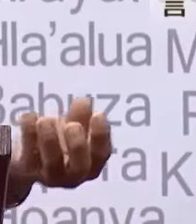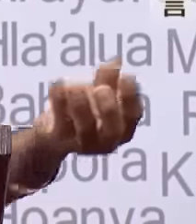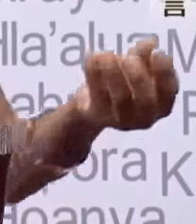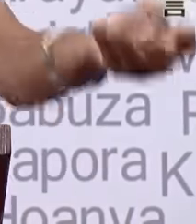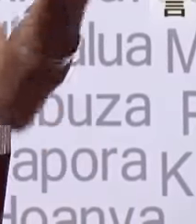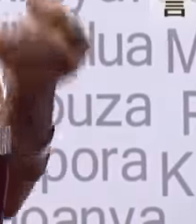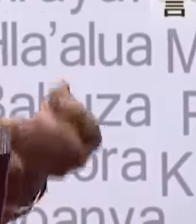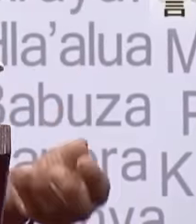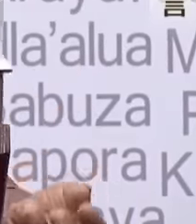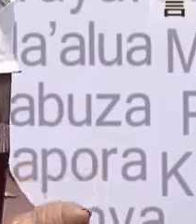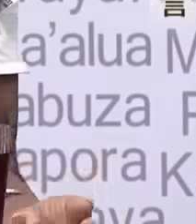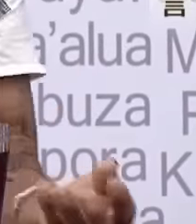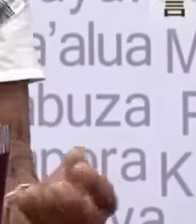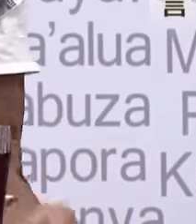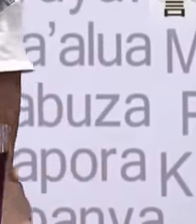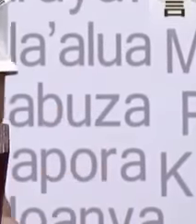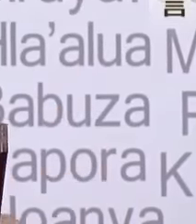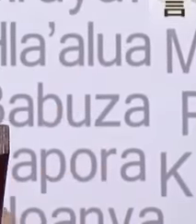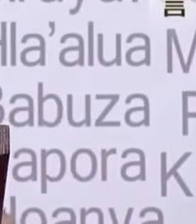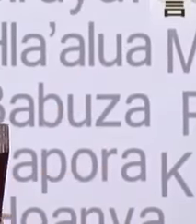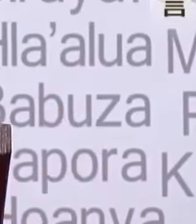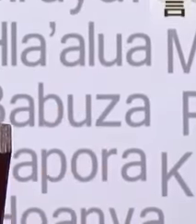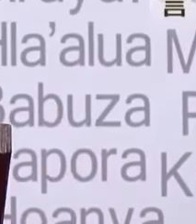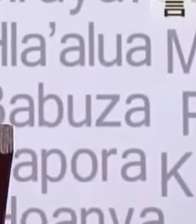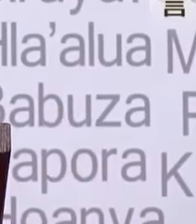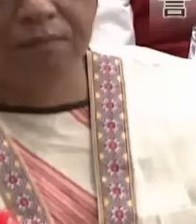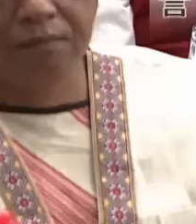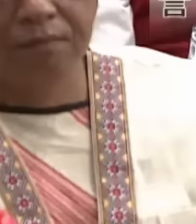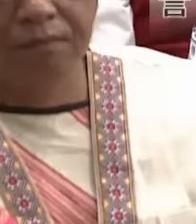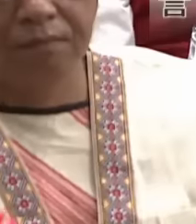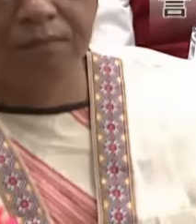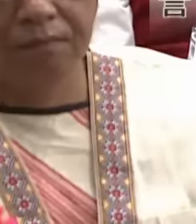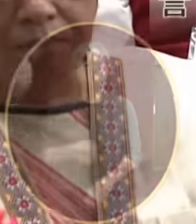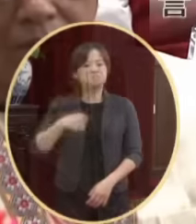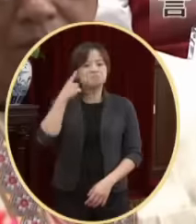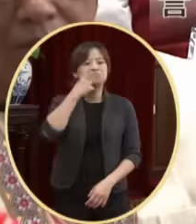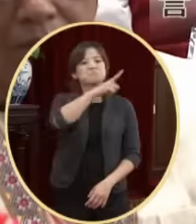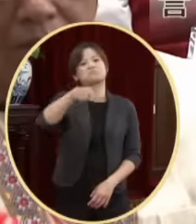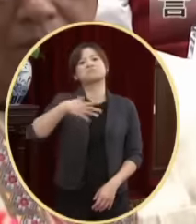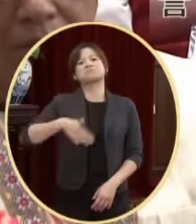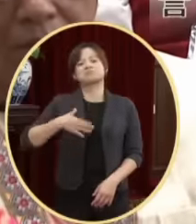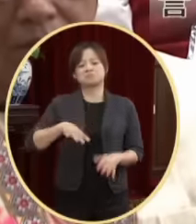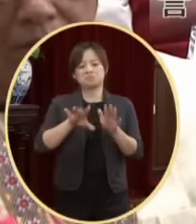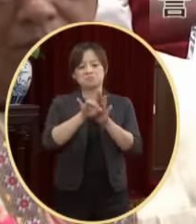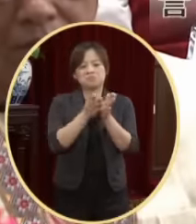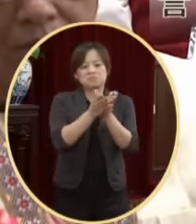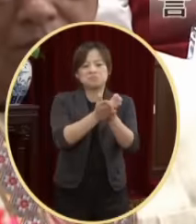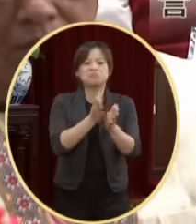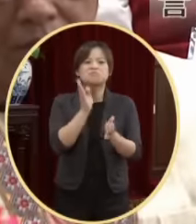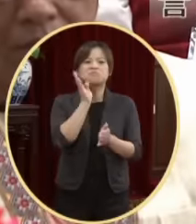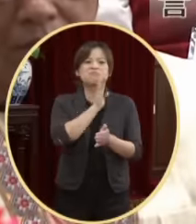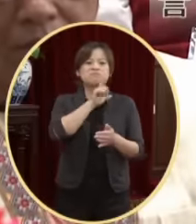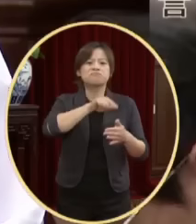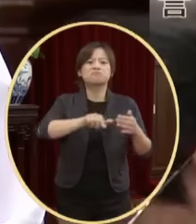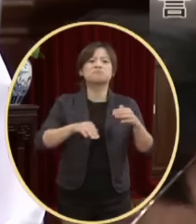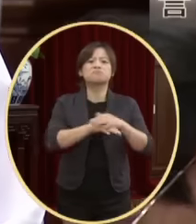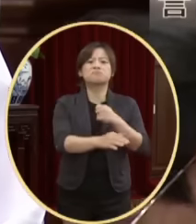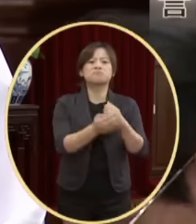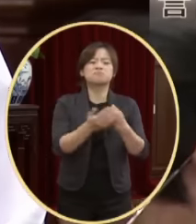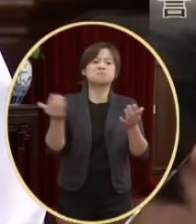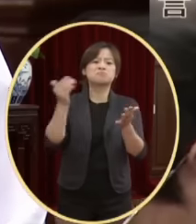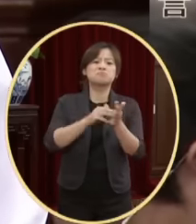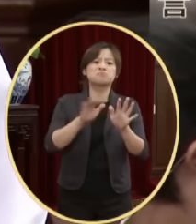pungso lah, nyu terima pangai sulus. 我想大家也知道兰屿的核废料。以及